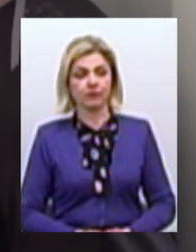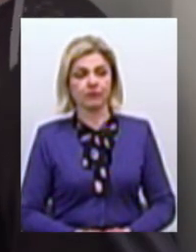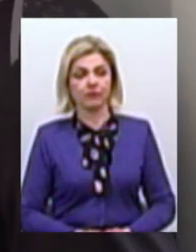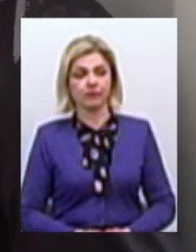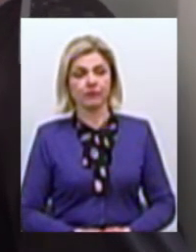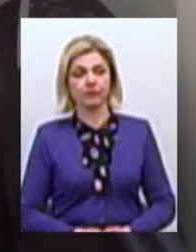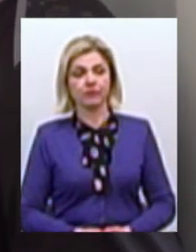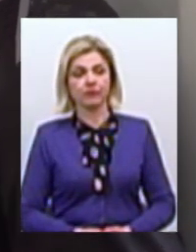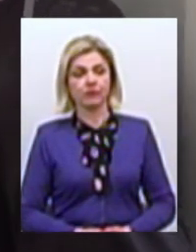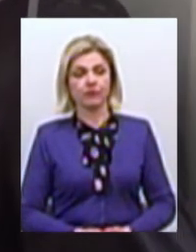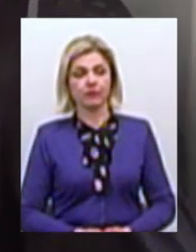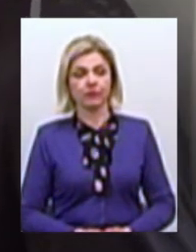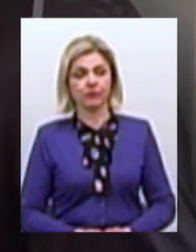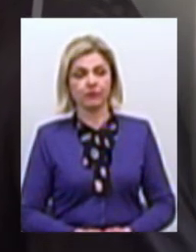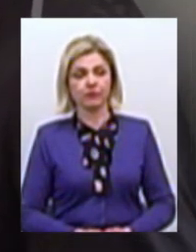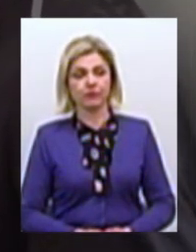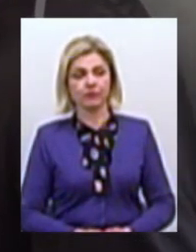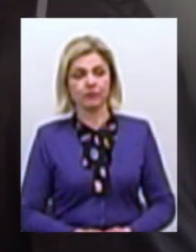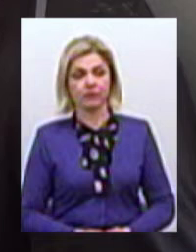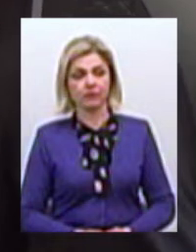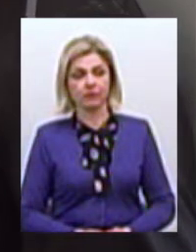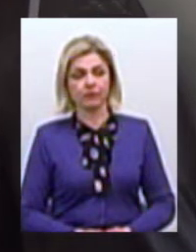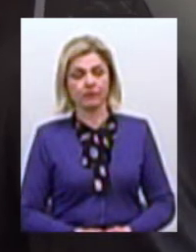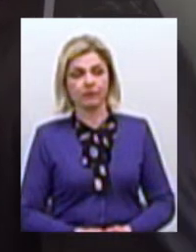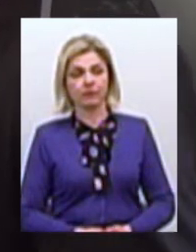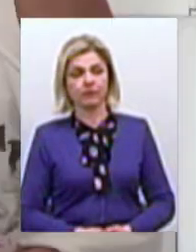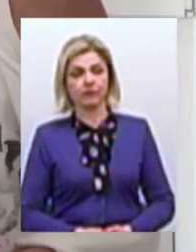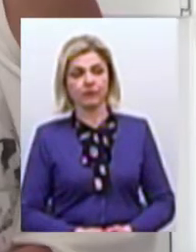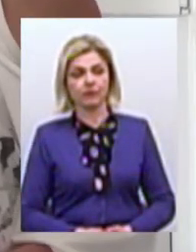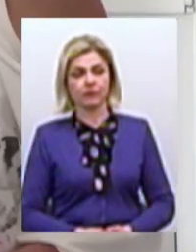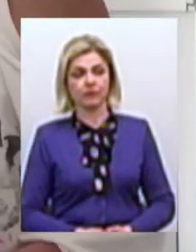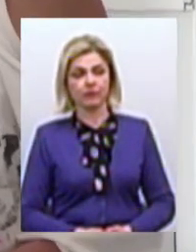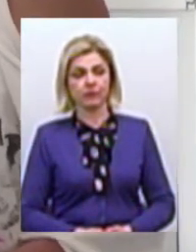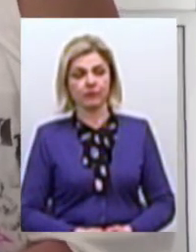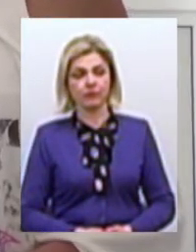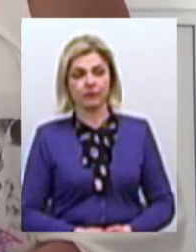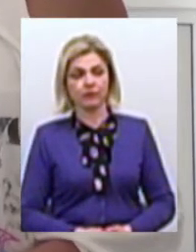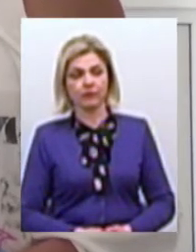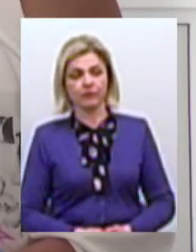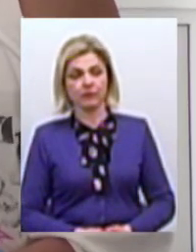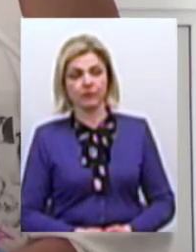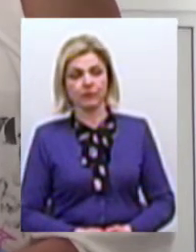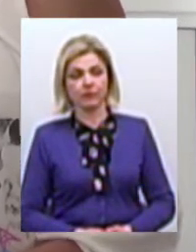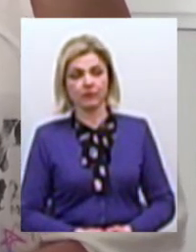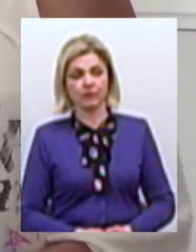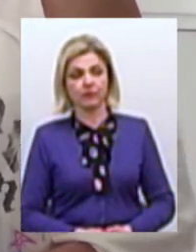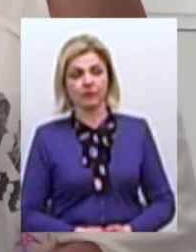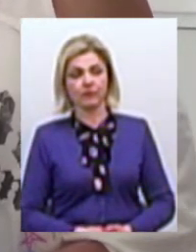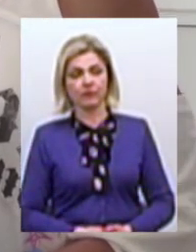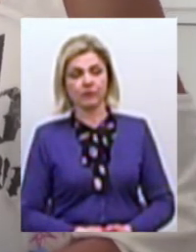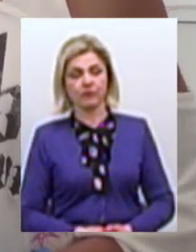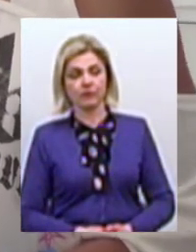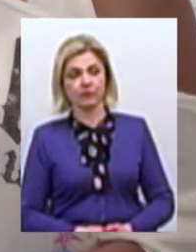собак. Ведемо журнал. Ведемо журнал, тому що більше цим займатися не можна. Нам ясна позиція директора, о том, що тут